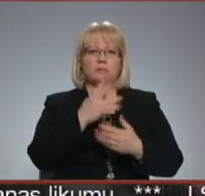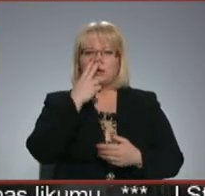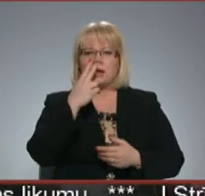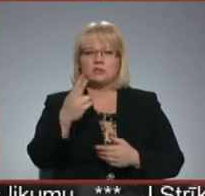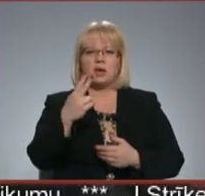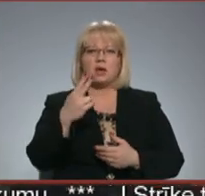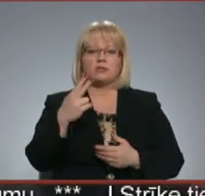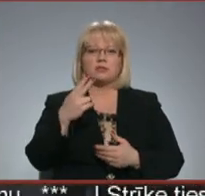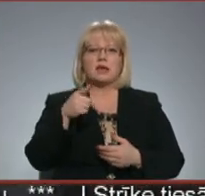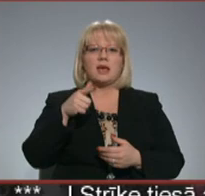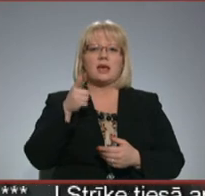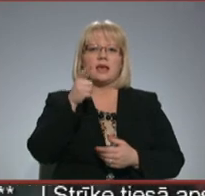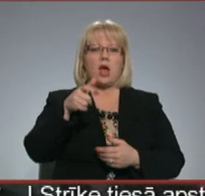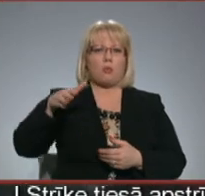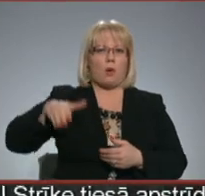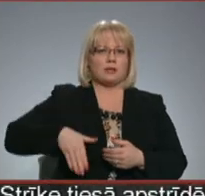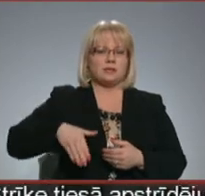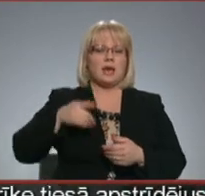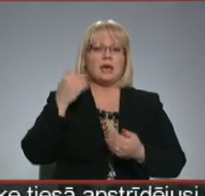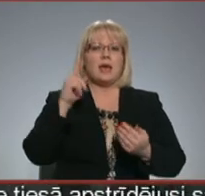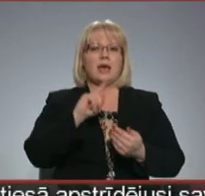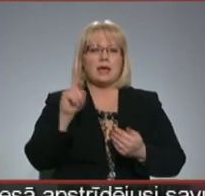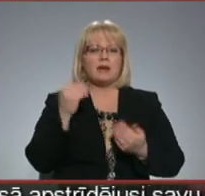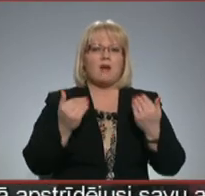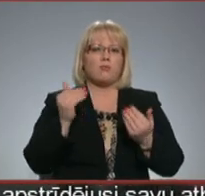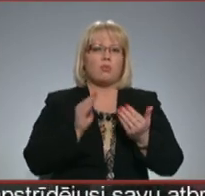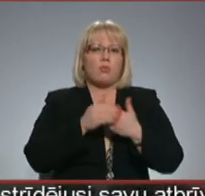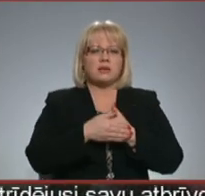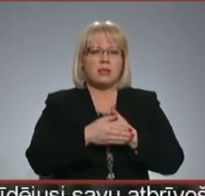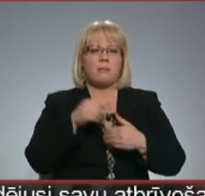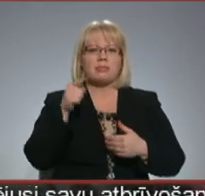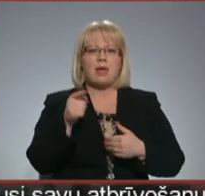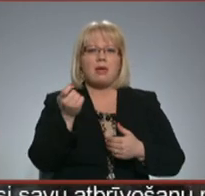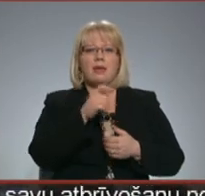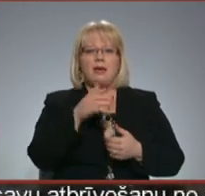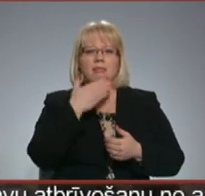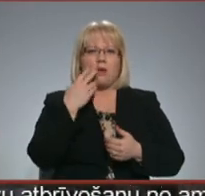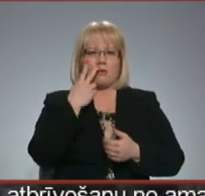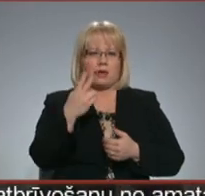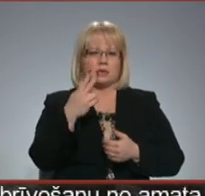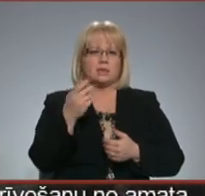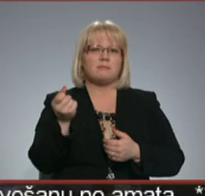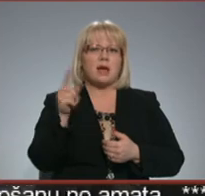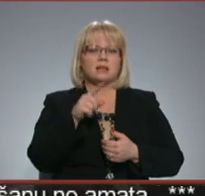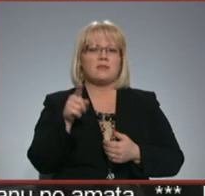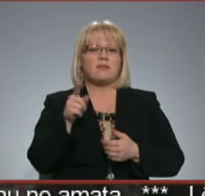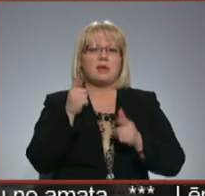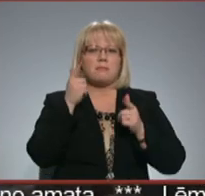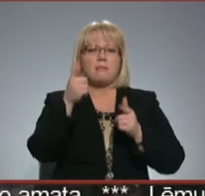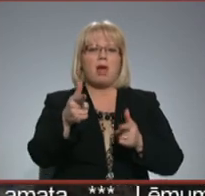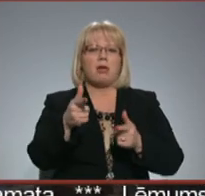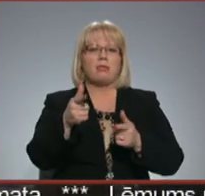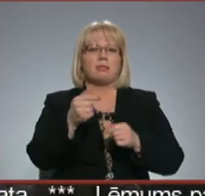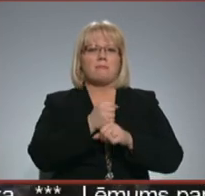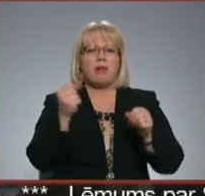redzējusies sāniem ieroci. Ja viņi ir, tad varbūt viņi ir noslēpti, bet tā nekad nav redzēts. Pārsturā viņi met